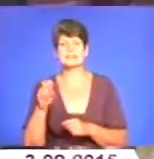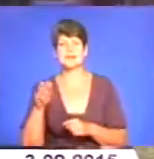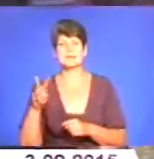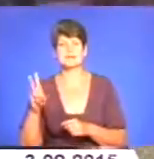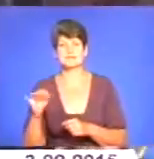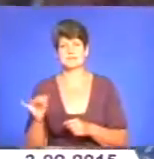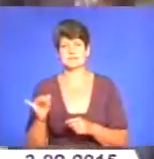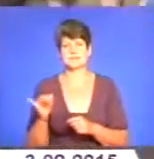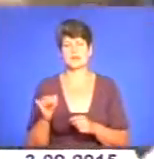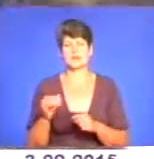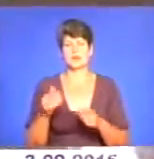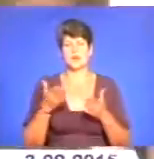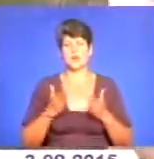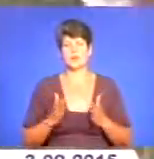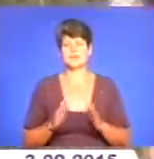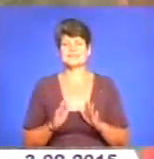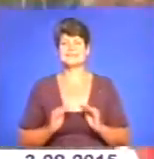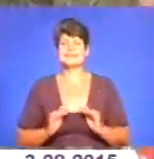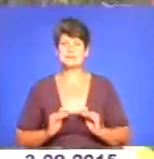пишна спідниця, в такій